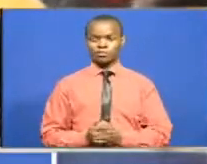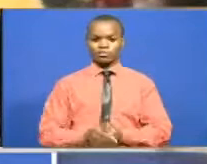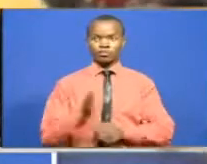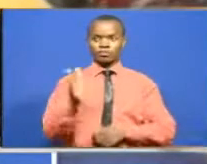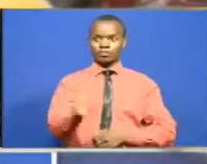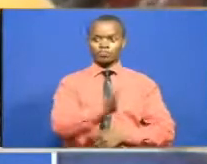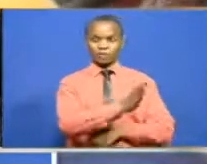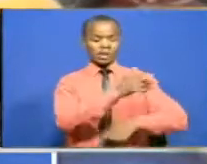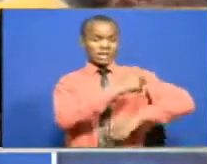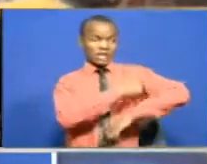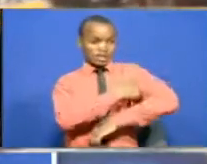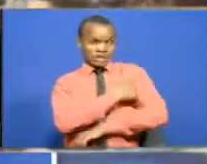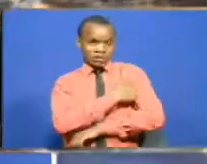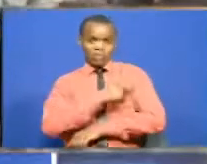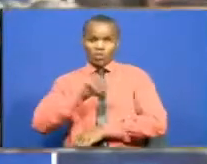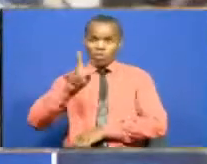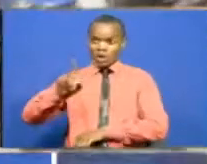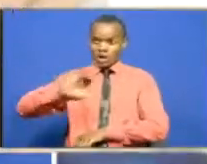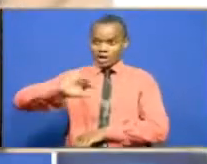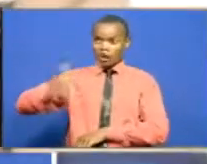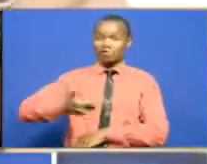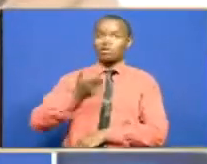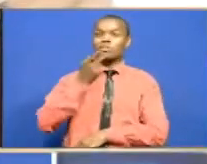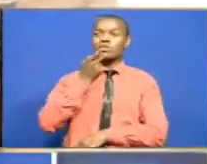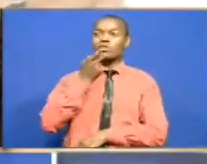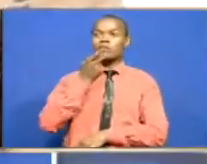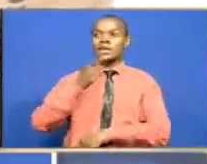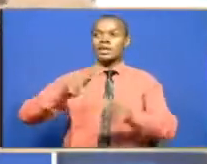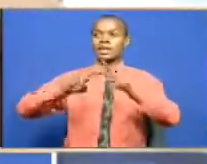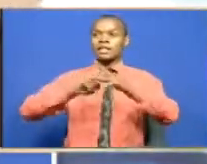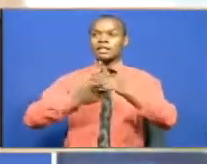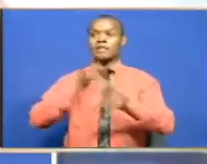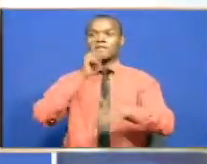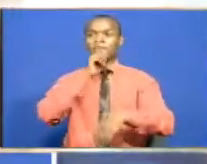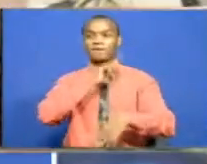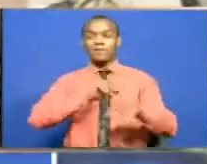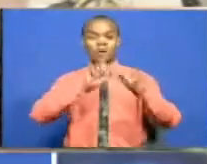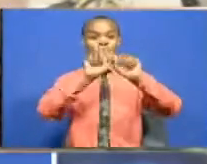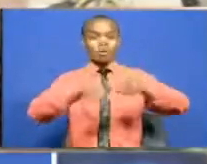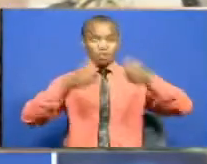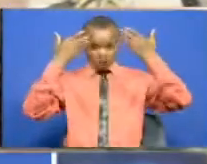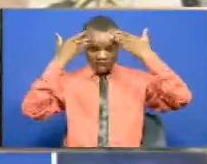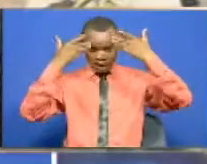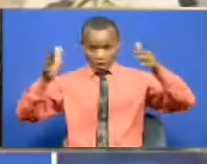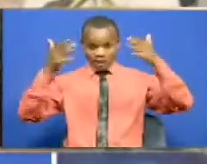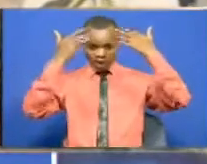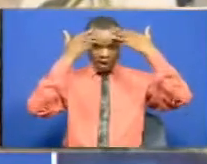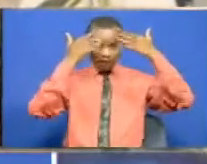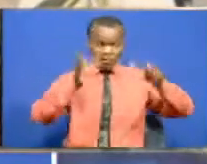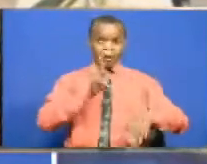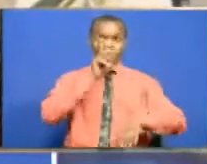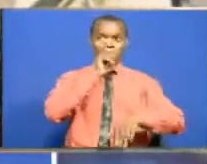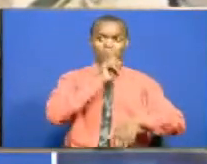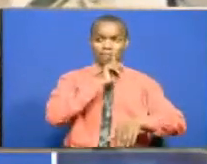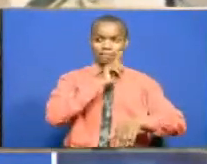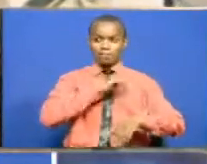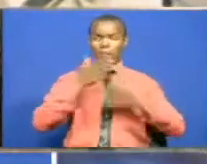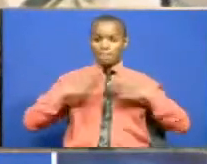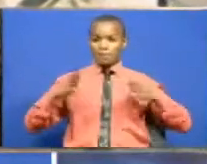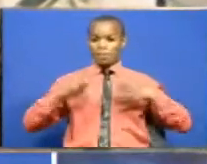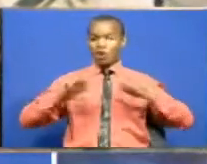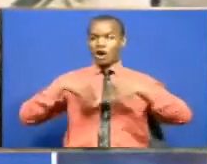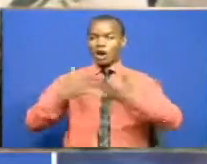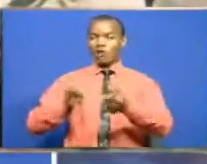Kwingineko, chifu mmoja katika kaunti ya Pokot Magharibi ameanzisha juhudi za kutoa uhamasisho kuhusu hatua za kuzuia kuenea kwa janga